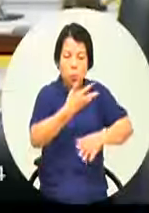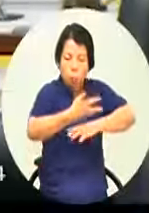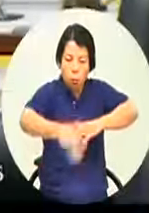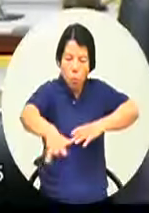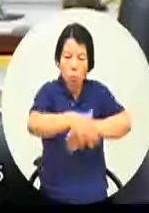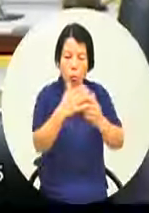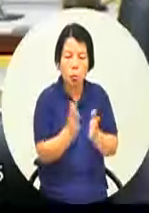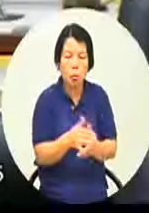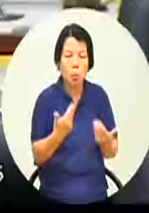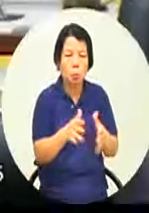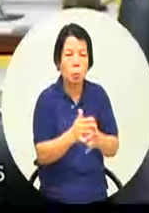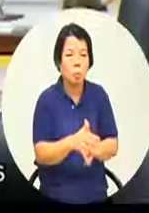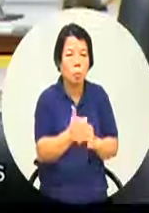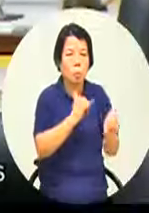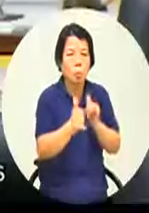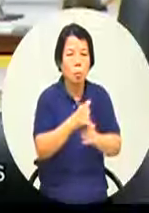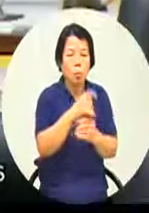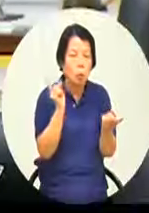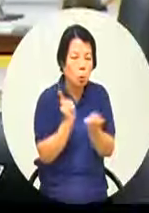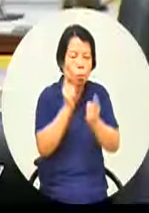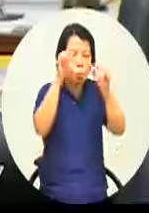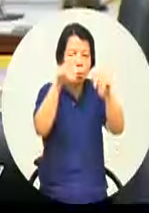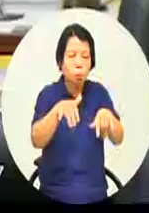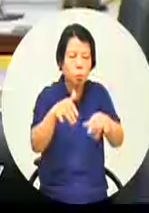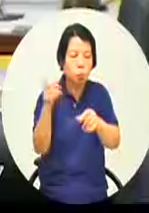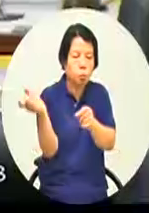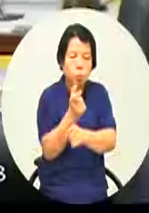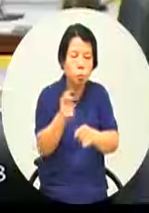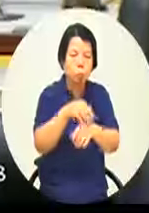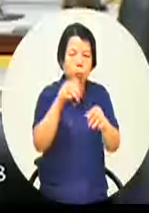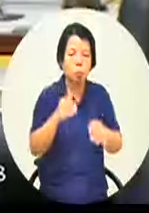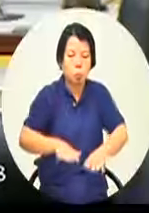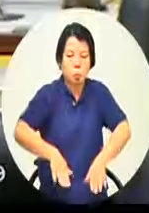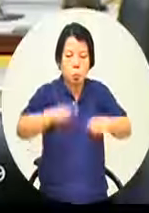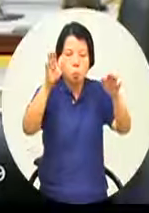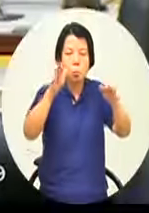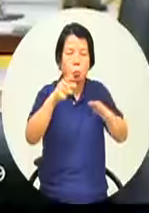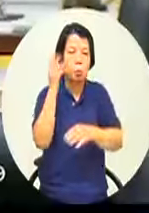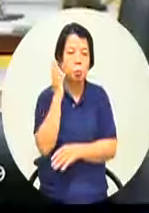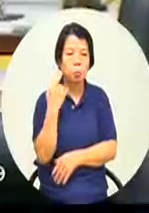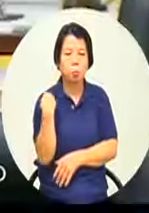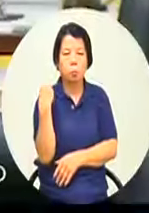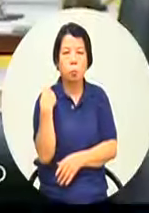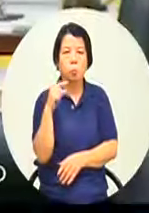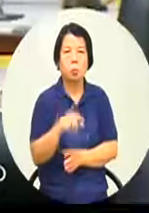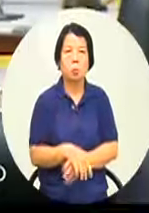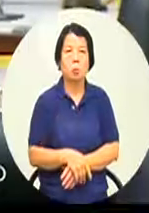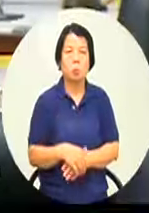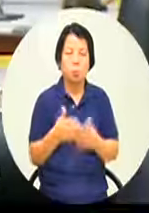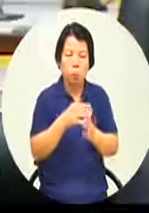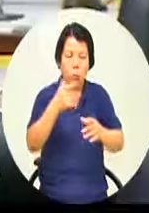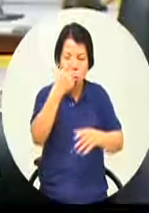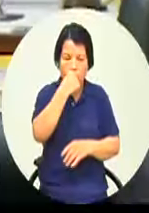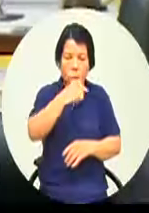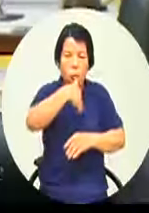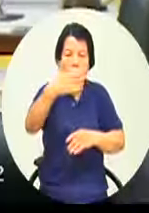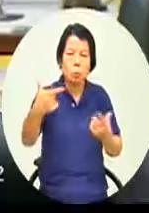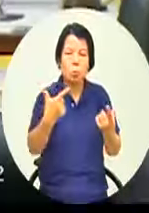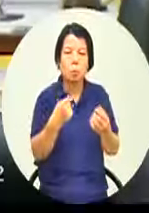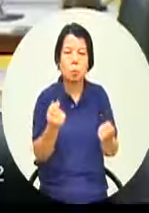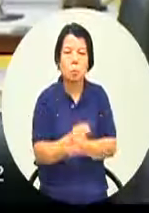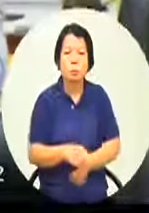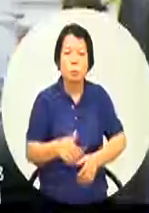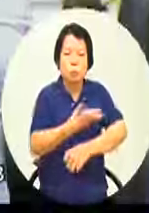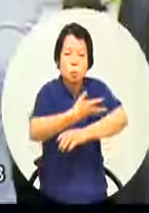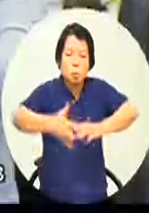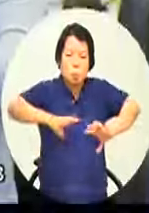遇到下雨还是台风来哦就淹水，然后就让我们凤山好像是水乡泽国的